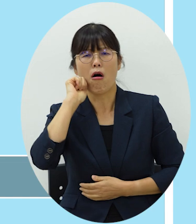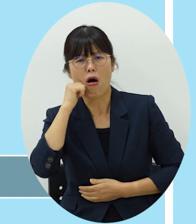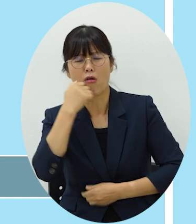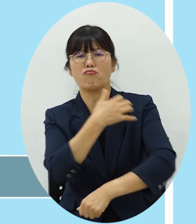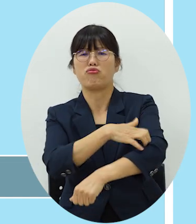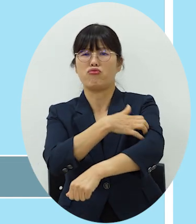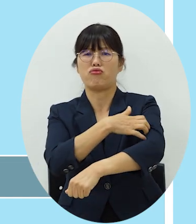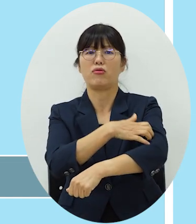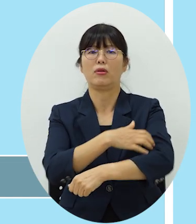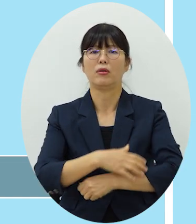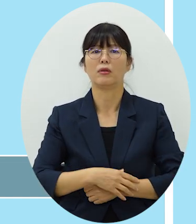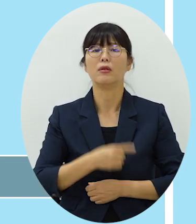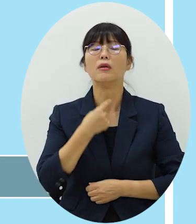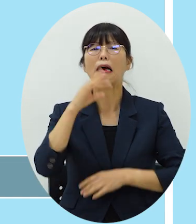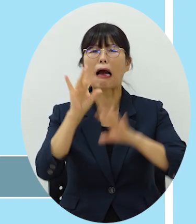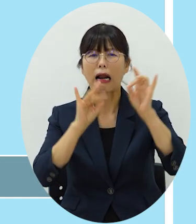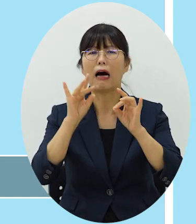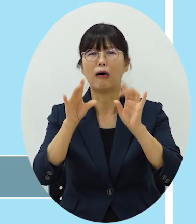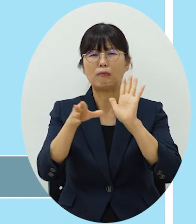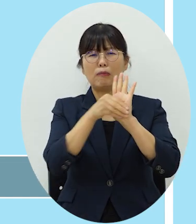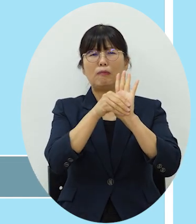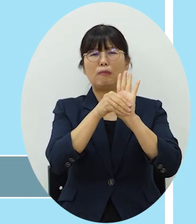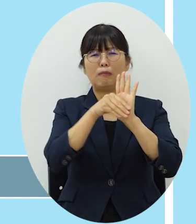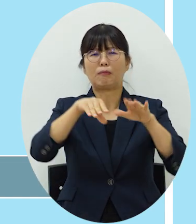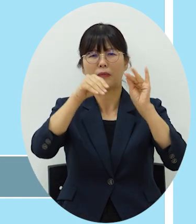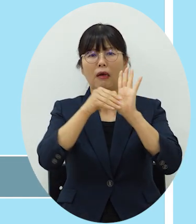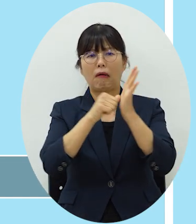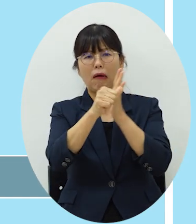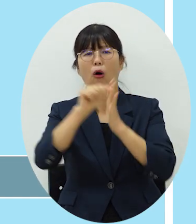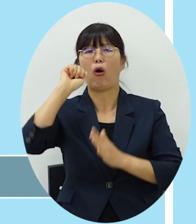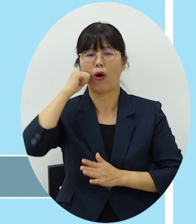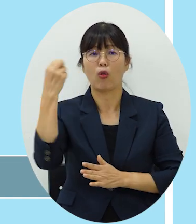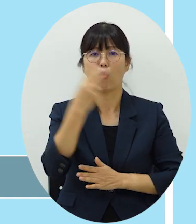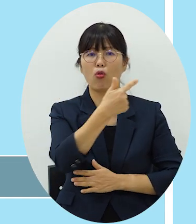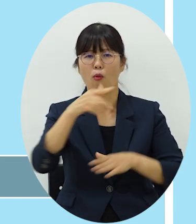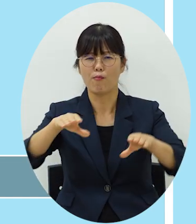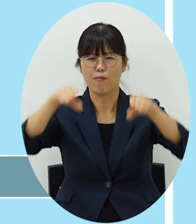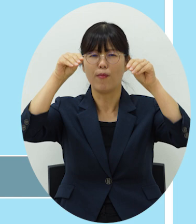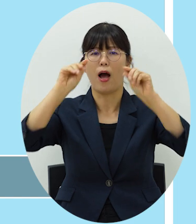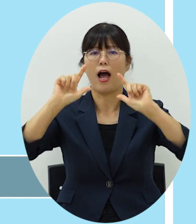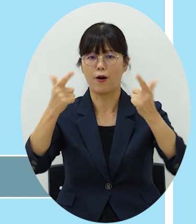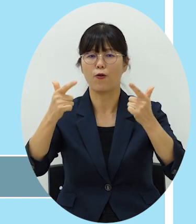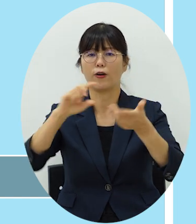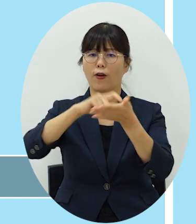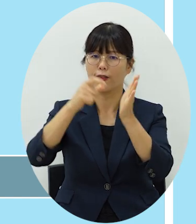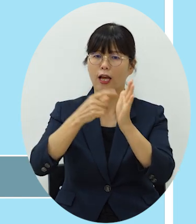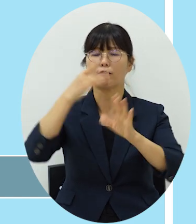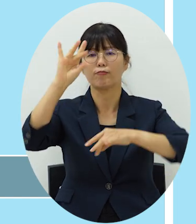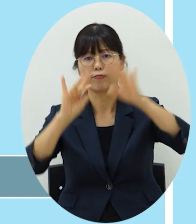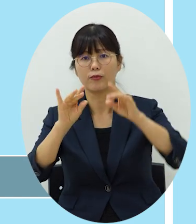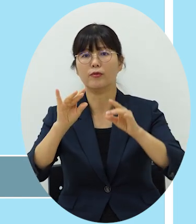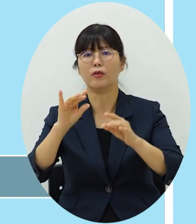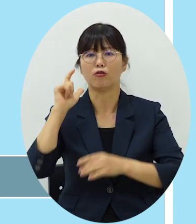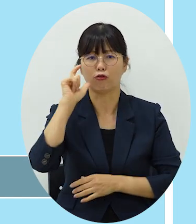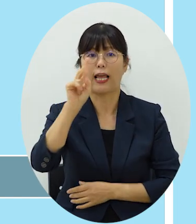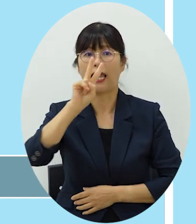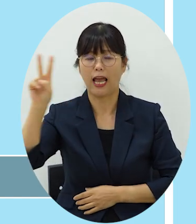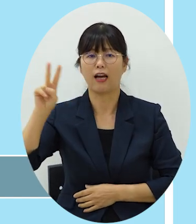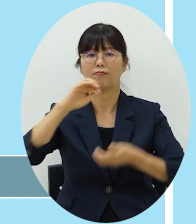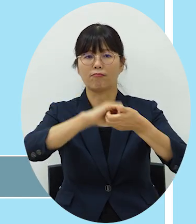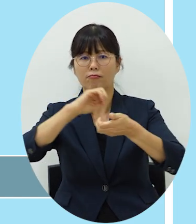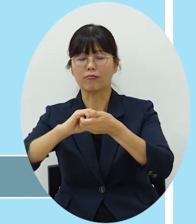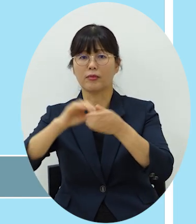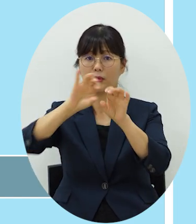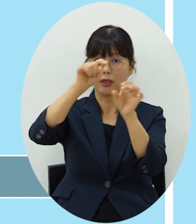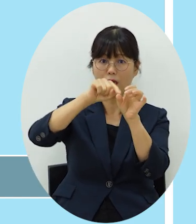어렵고 불편해지며 가래가 말라붙어 제거하기 어려워집니다. 또한 너무 건조하지 않도록 적당한 습도를 유지해야 하며